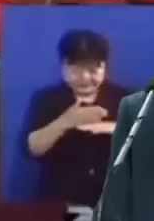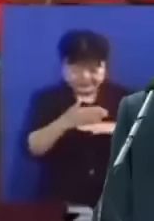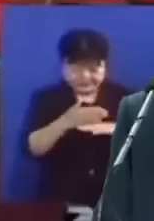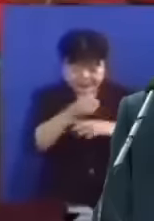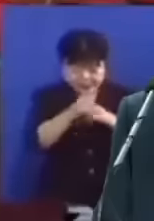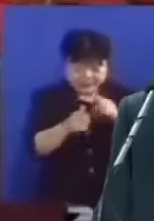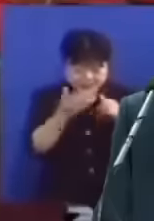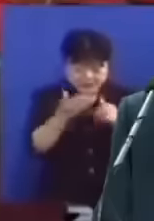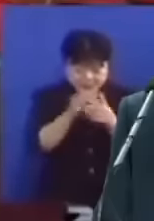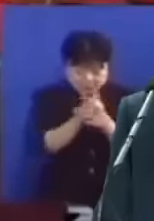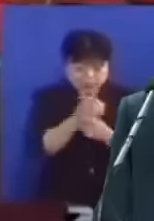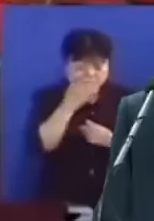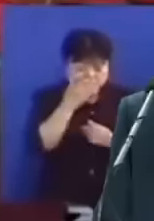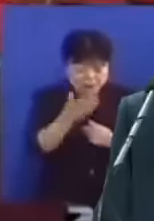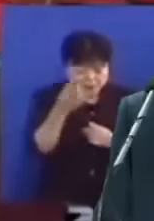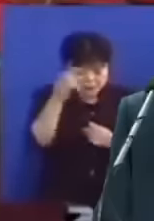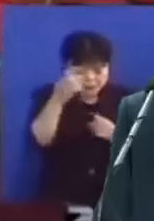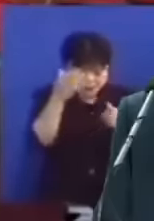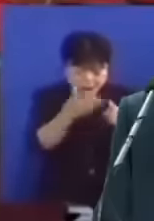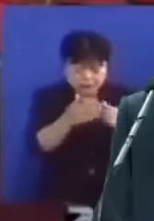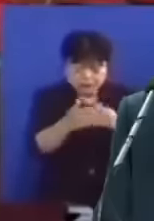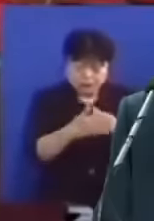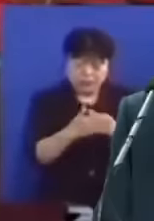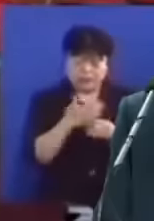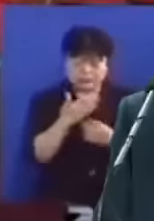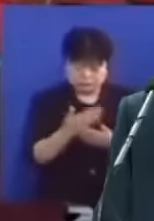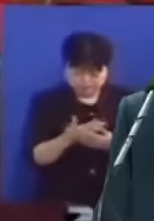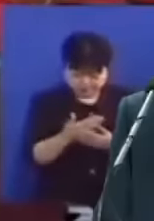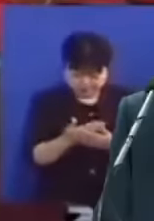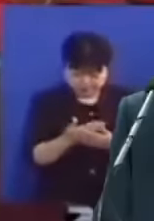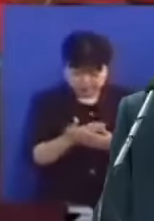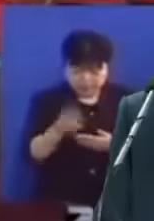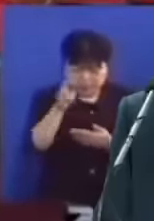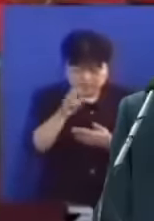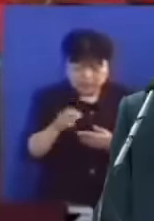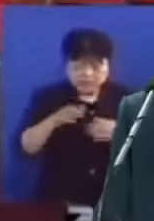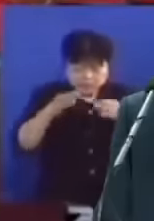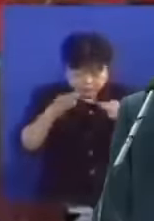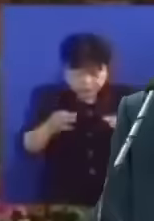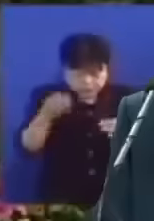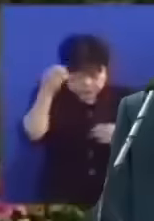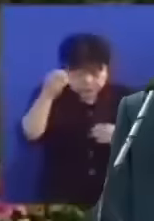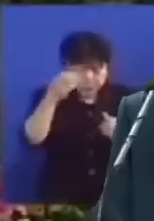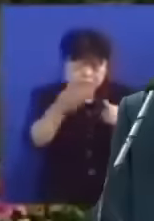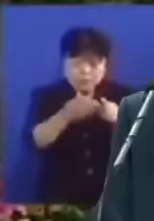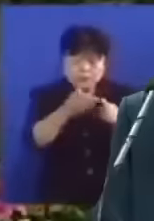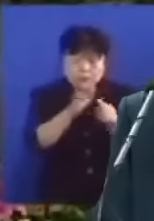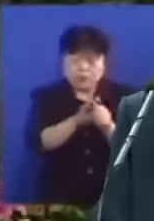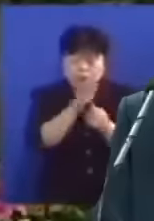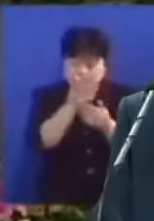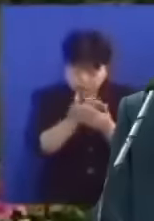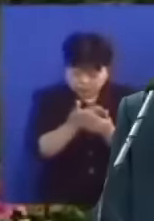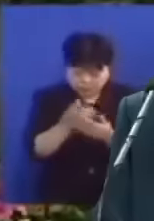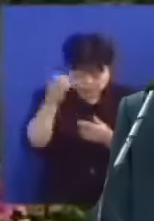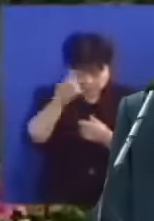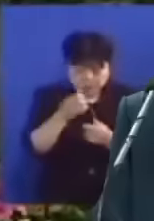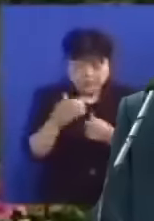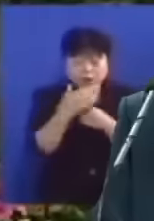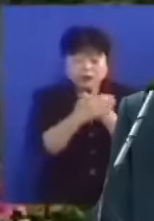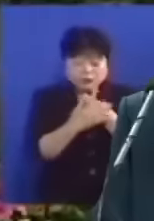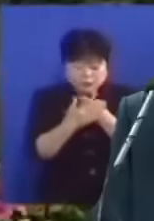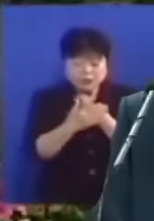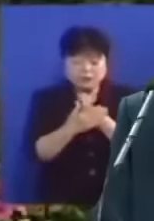아버지 하나님께 기도할 수 있도록 성령께서 도와주시고 찬양 부르도록 성령께서 도와주셔서 성령님의